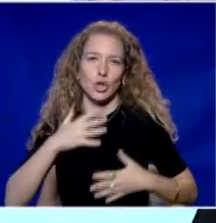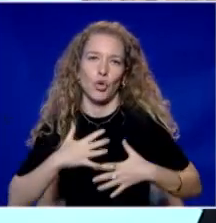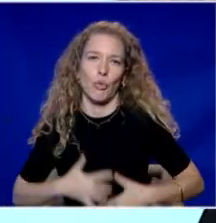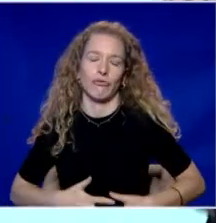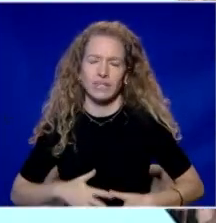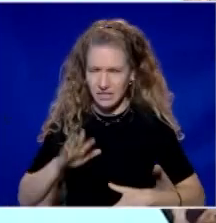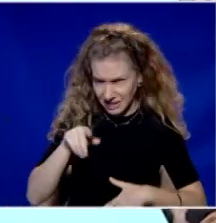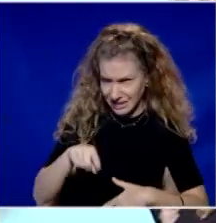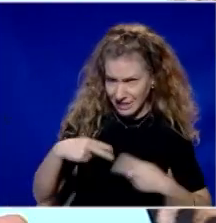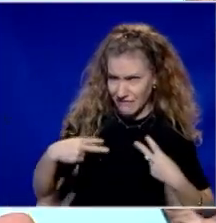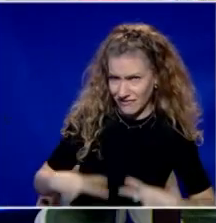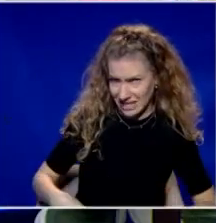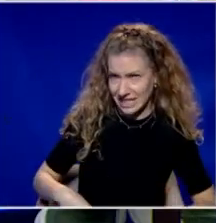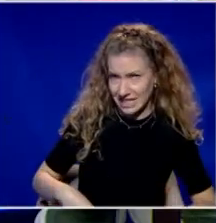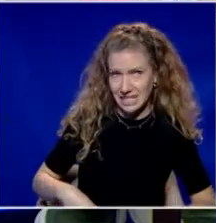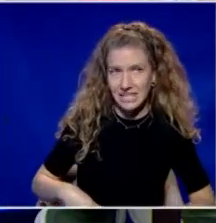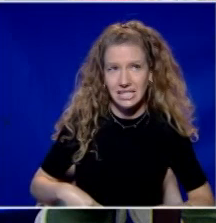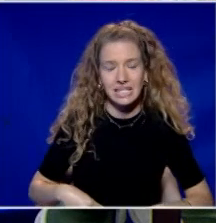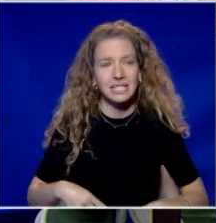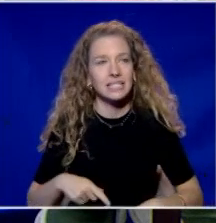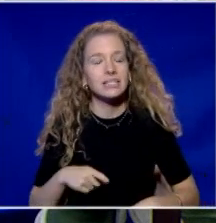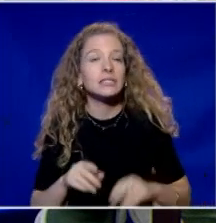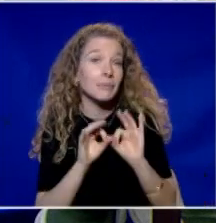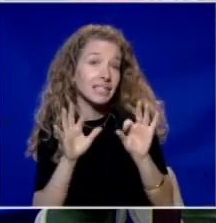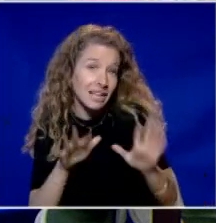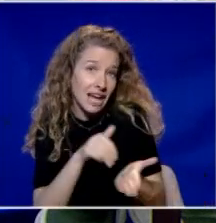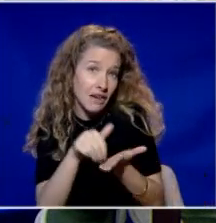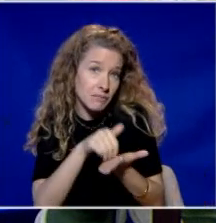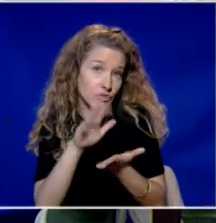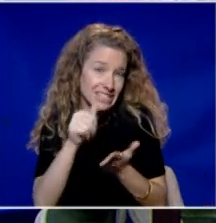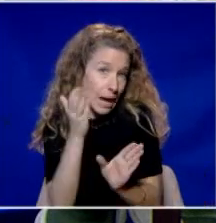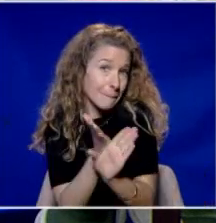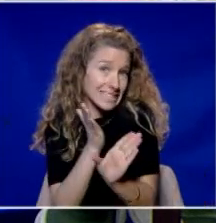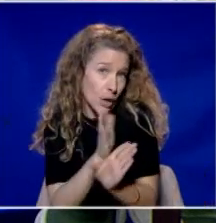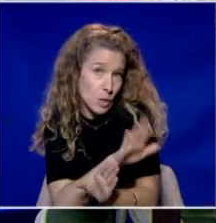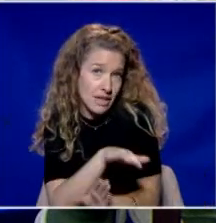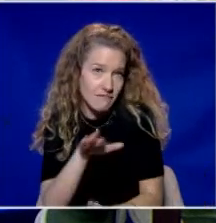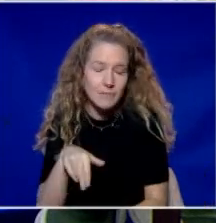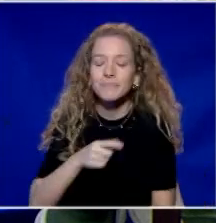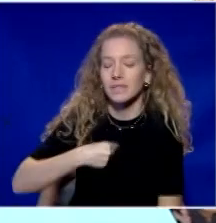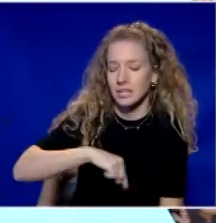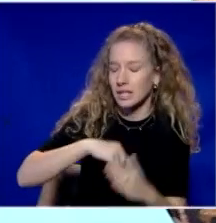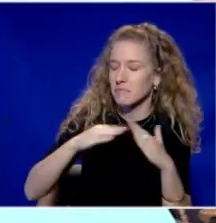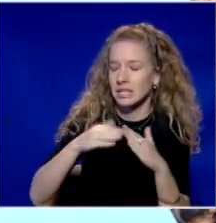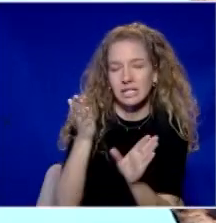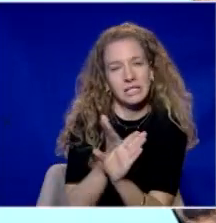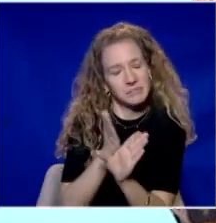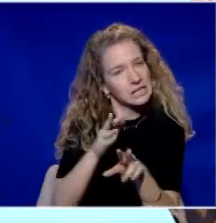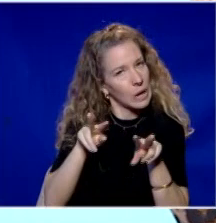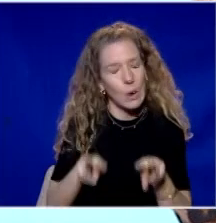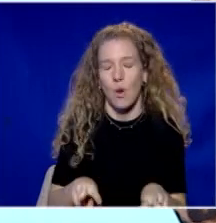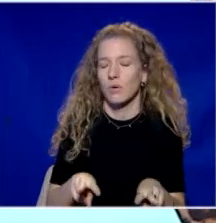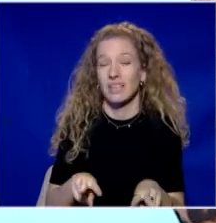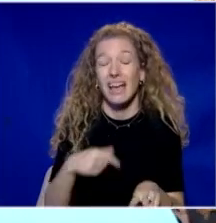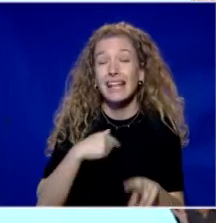גם וגם. אבל זה מתחיל ככה, אבל זה ממשיך פסיכולוגי. ככה אני חושב, זה רק פסיכולוגי. זה אצלנו בבית, זה הכי פסיכולוגי, ואני